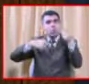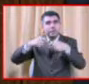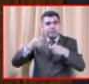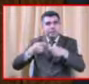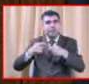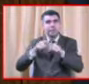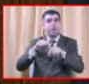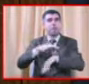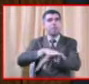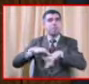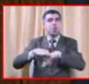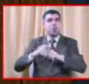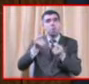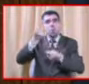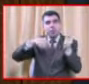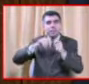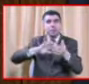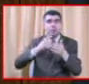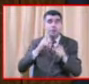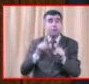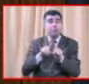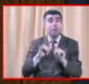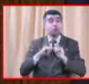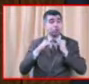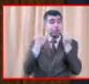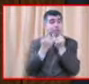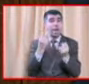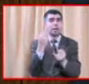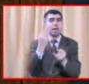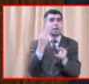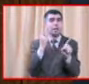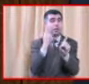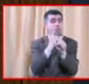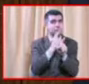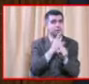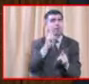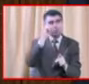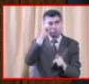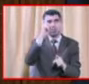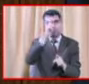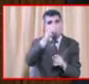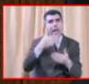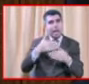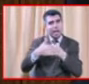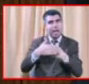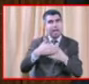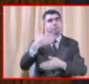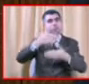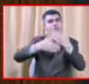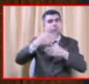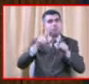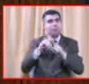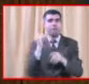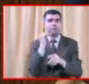تيتيد، وانت كتعرف تجمعت معهم انا شخصيا ثلاثه المرات وزرتهم المره الرابعه وتتمناوا لنا غير الامور. شكرا السيد الوزير. جميع